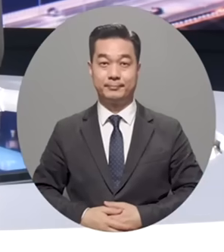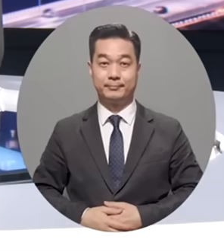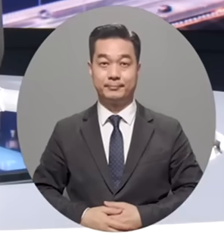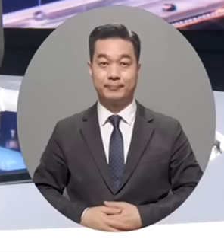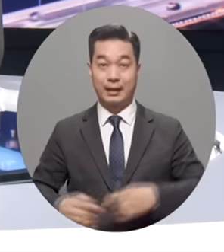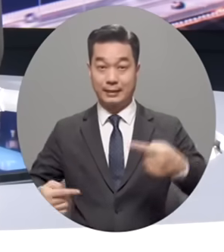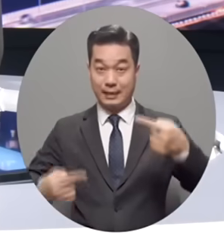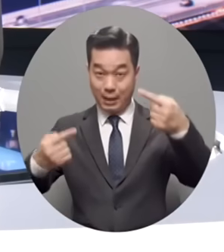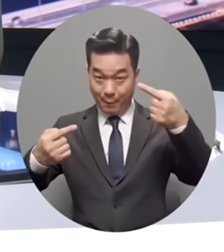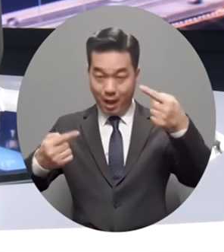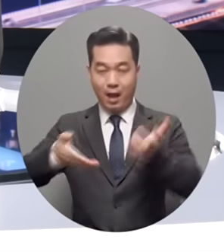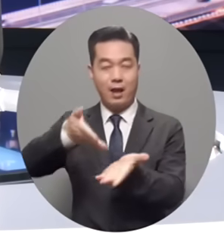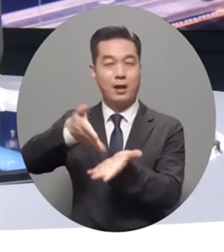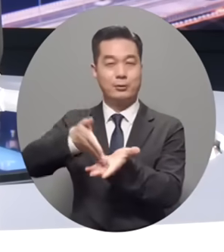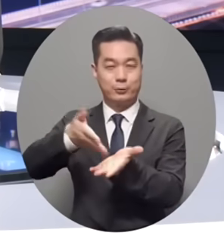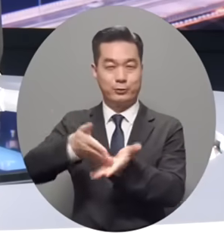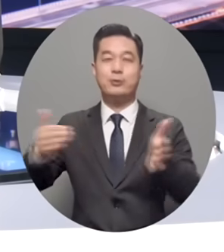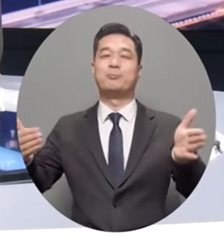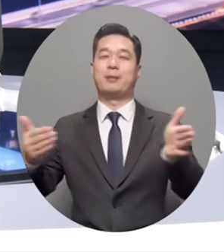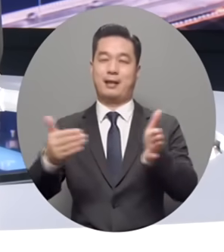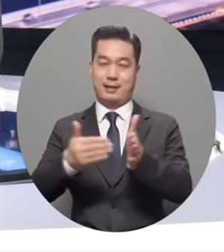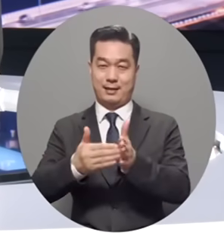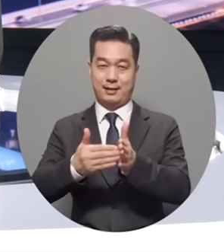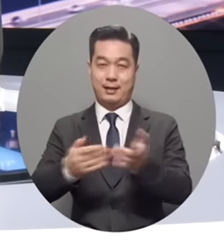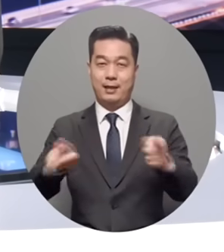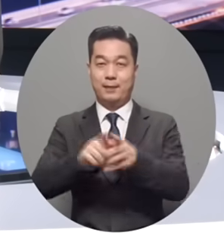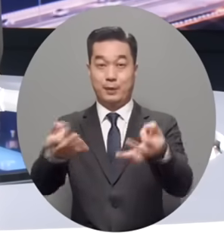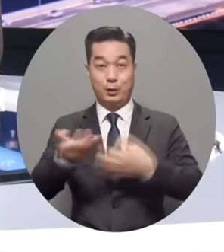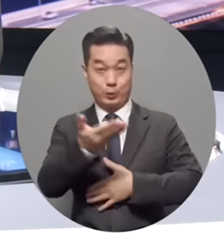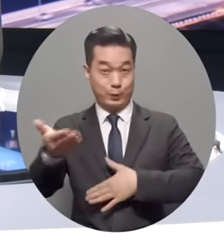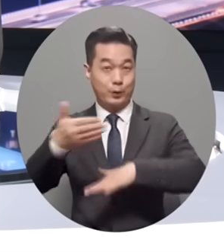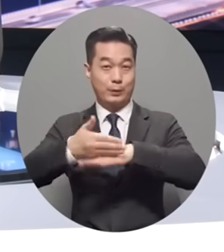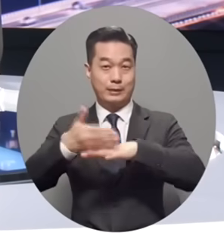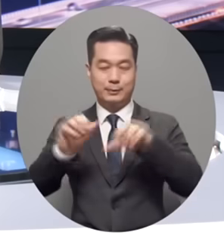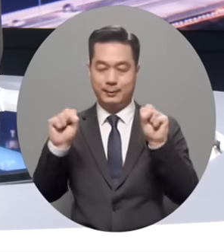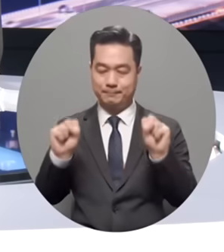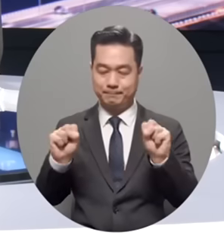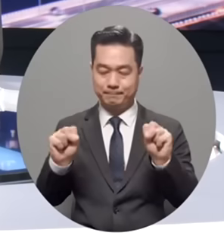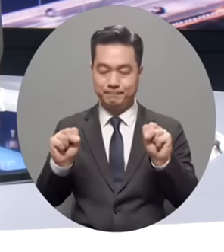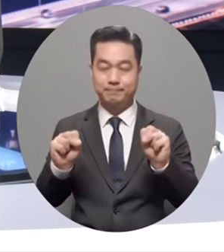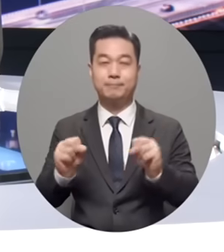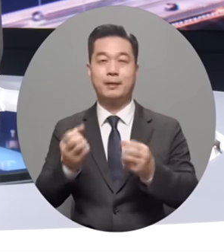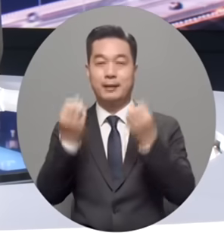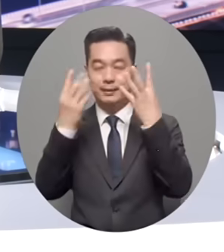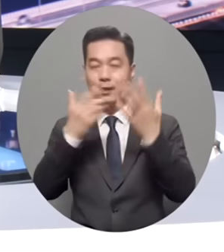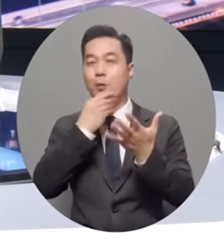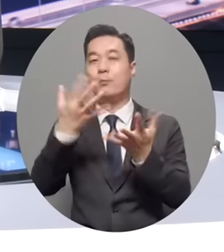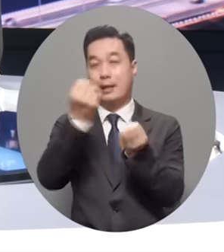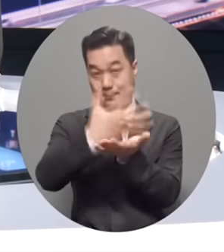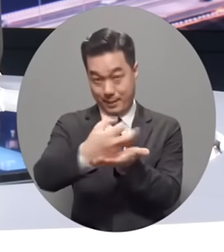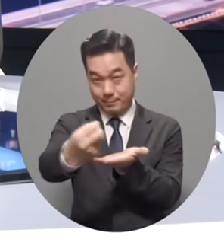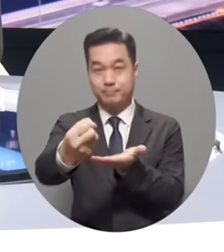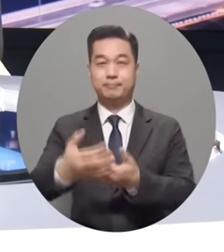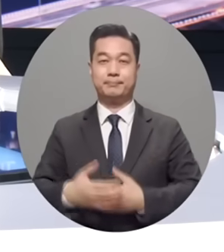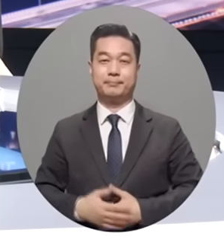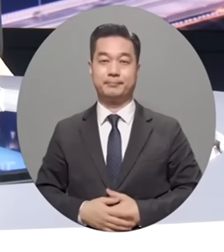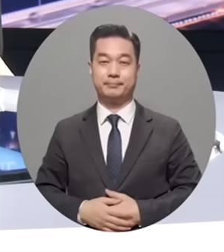새해 첫날 보내드린 뉴스데스크 마치겠습니다. 함께해 주신 여러분 고맙습니다. 새해 복 많이 받으세요.